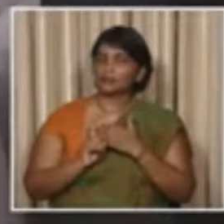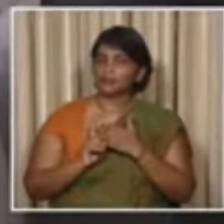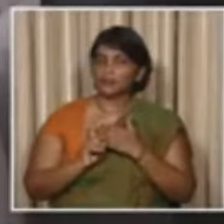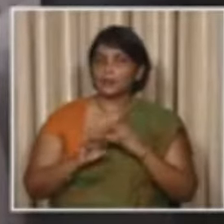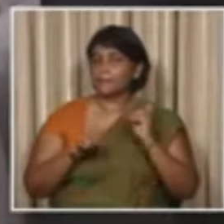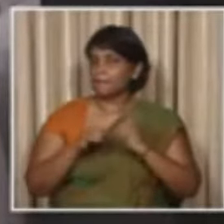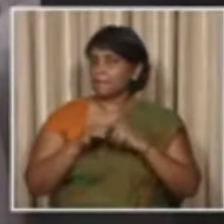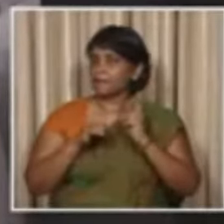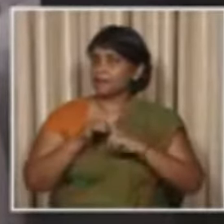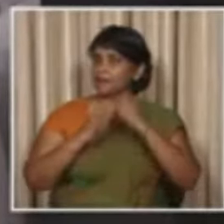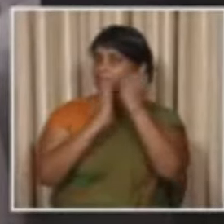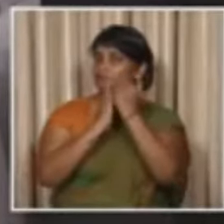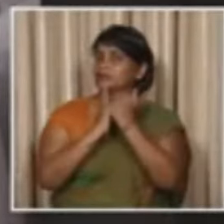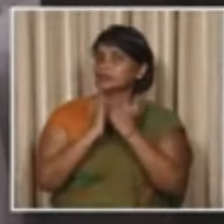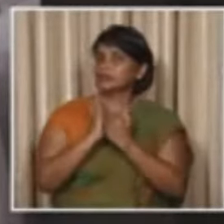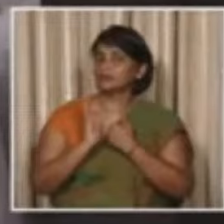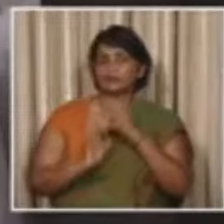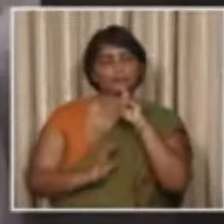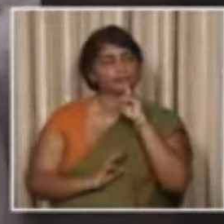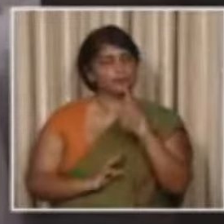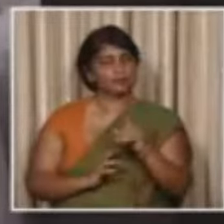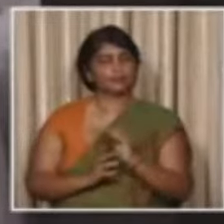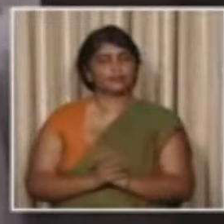ප්‍රශ්න ගණනාවක් ඉදිරිපත් කරන්න.